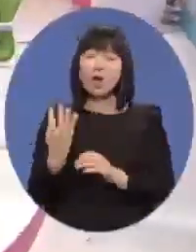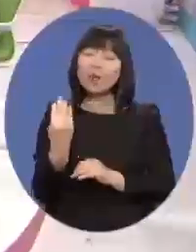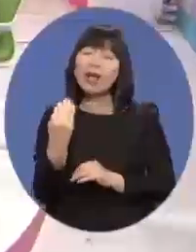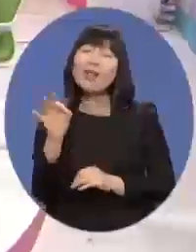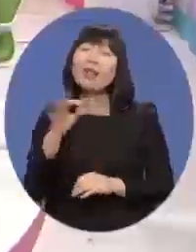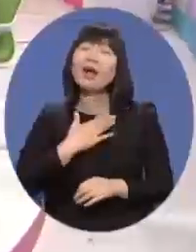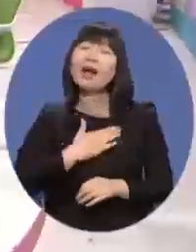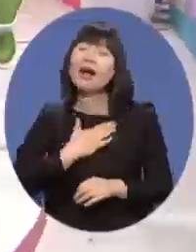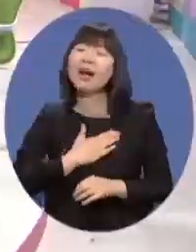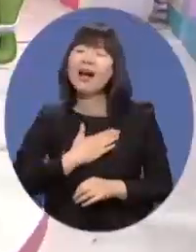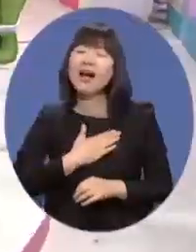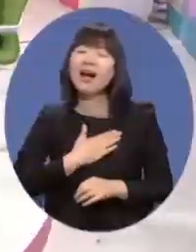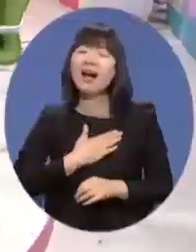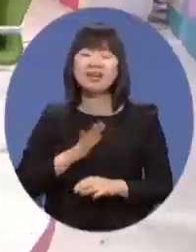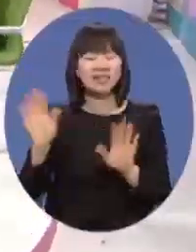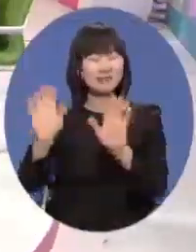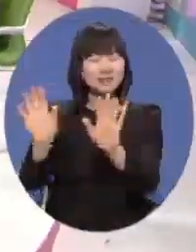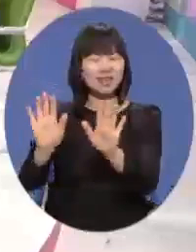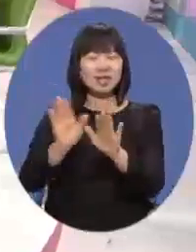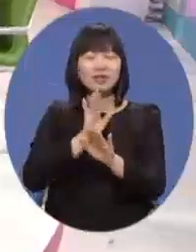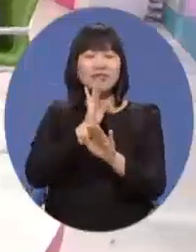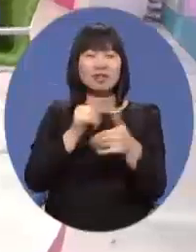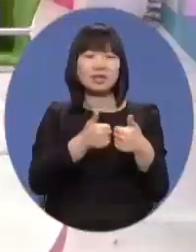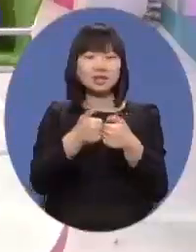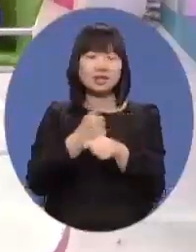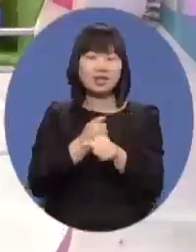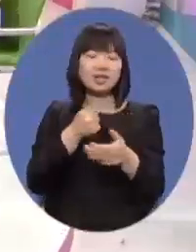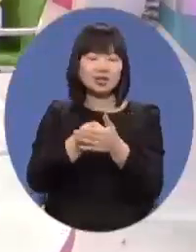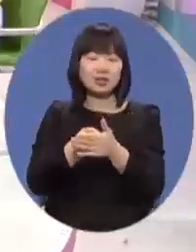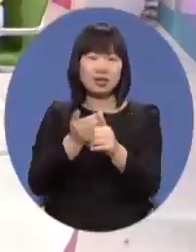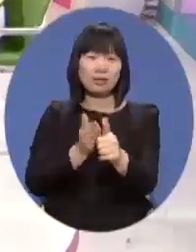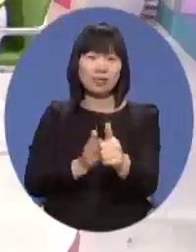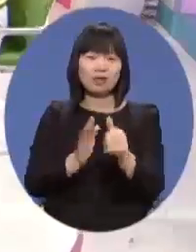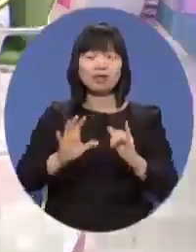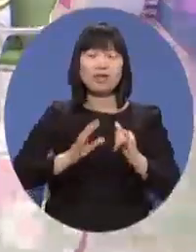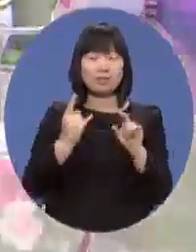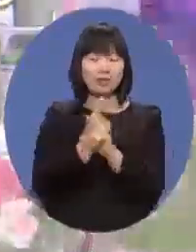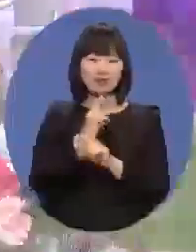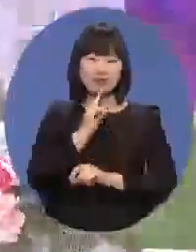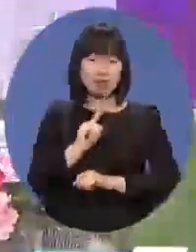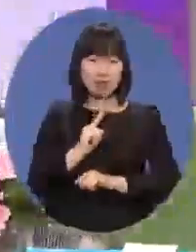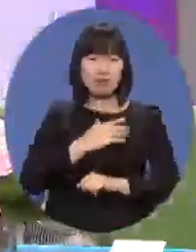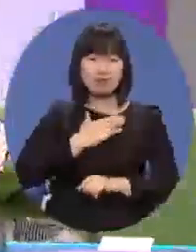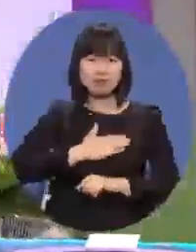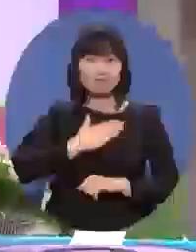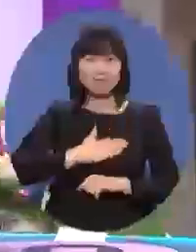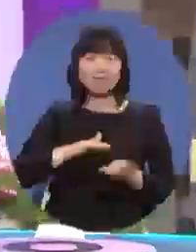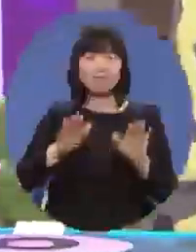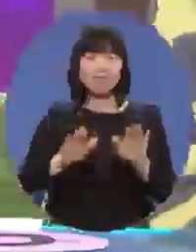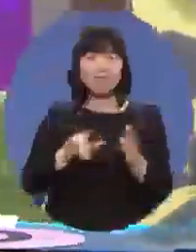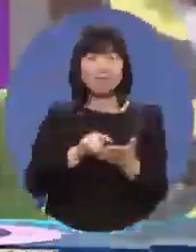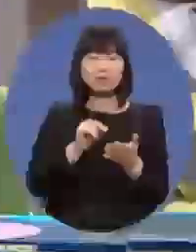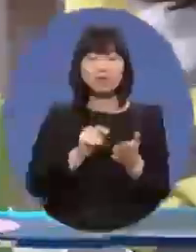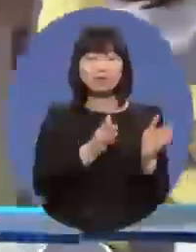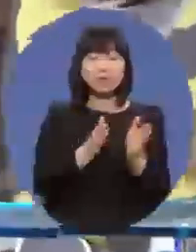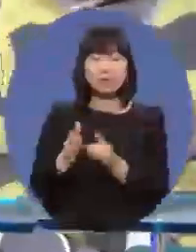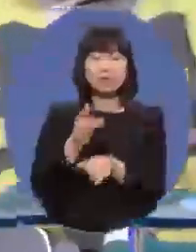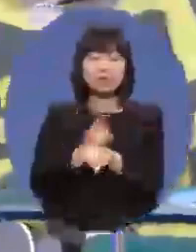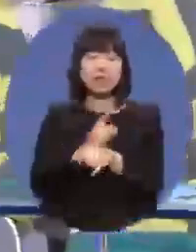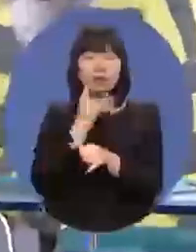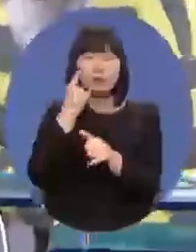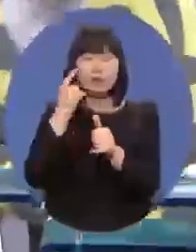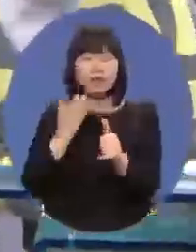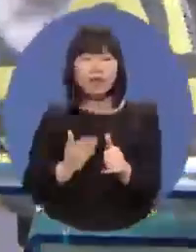알아? 이렇게 하실 것이 네. 아니고 진짜 좀 상의해서 정했으면 좋겠습니다. 세상이 바뀌었습니다. 네. 네. 자, 이제 대충 정리가 된 것